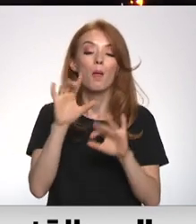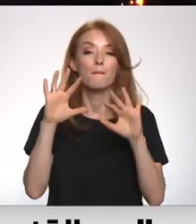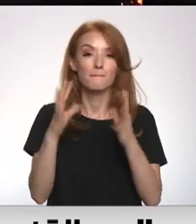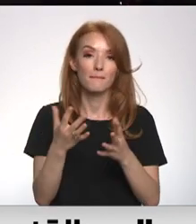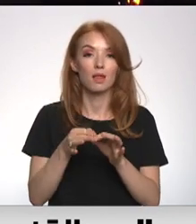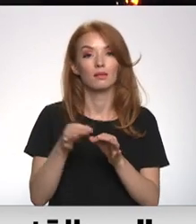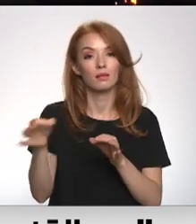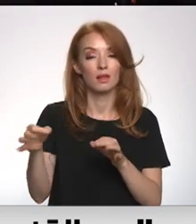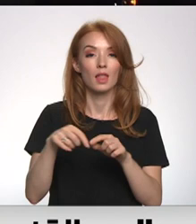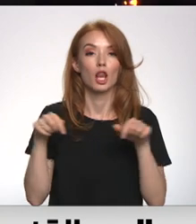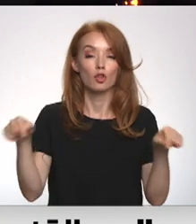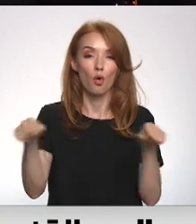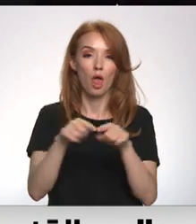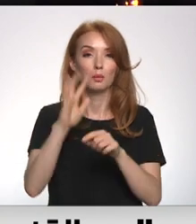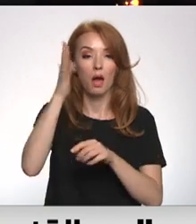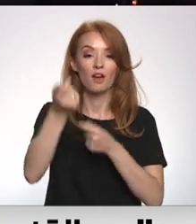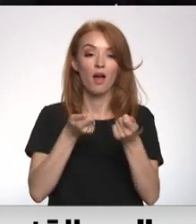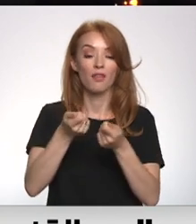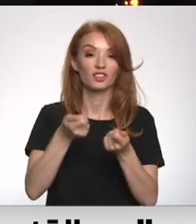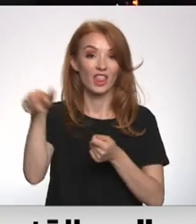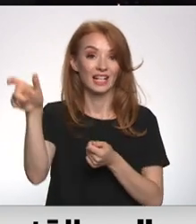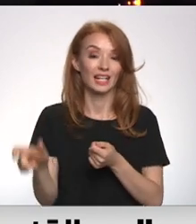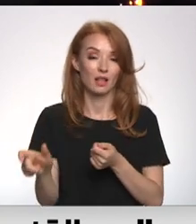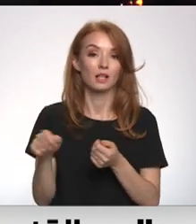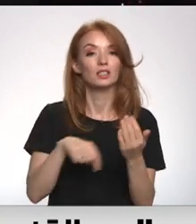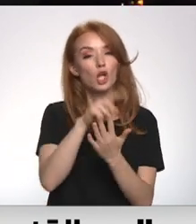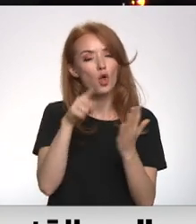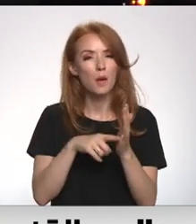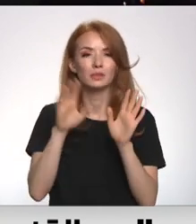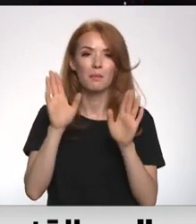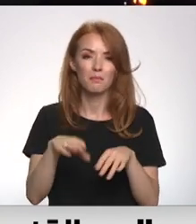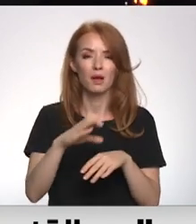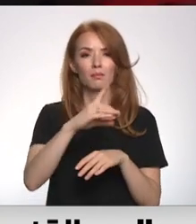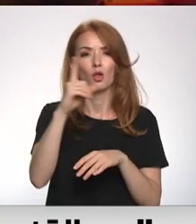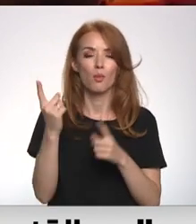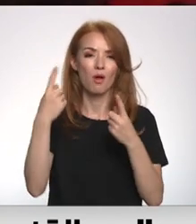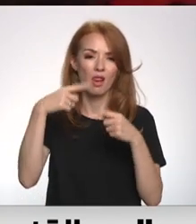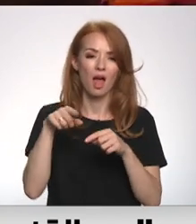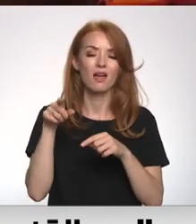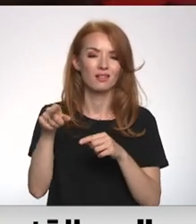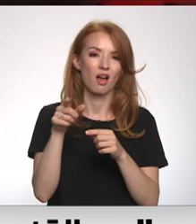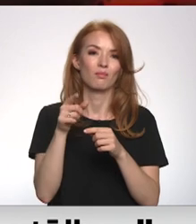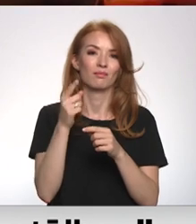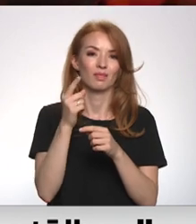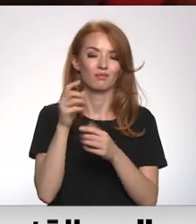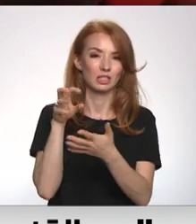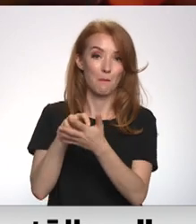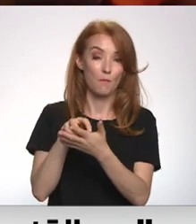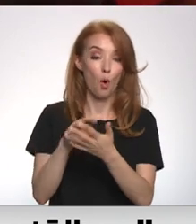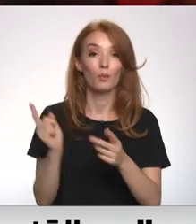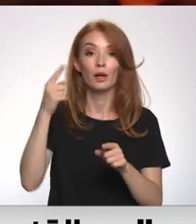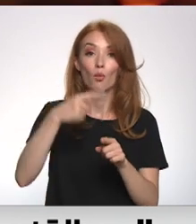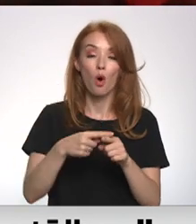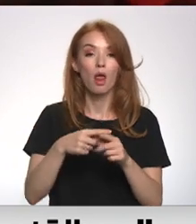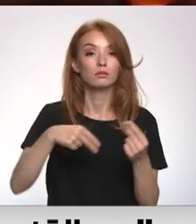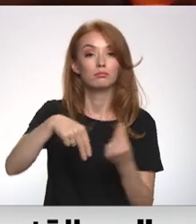Stopiņu pagasta teritoriālās pārvaldes vadītājs, jautājums par komunistiskās ideoloģijas nesošā vēstneša nojaukšanu pirmoreiz